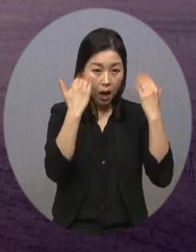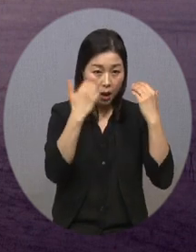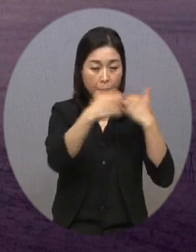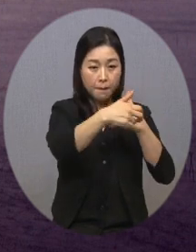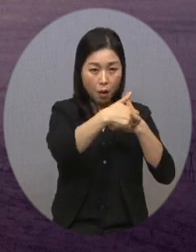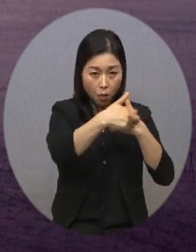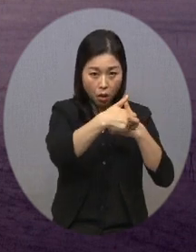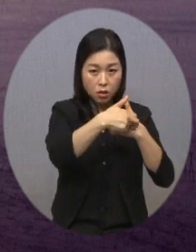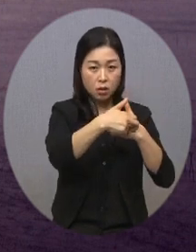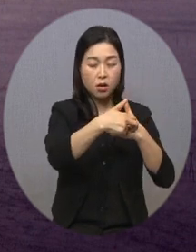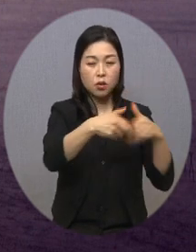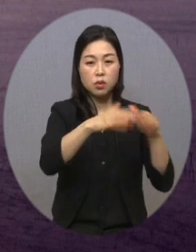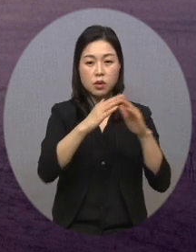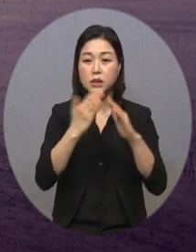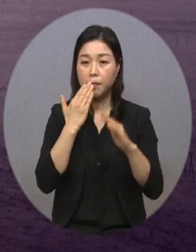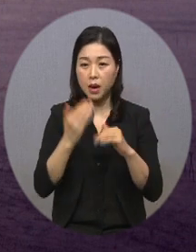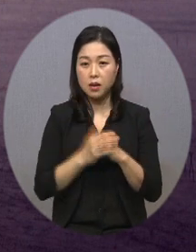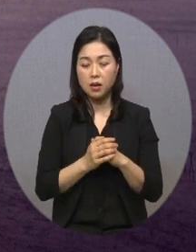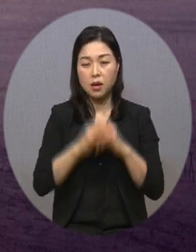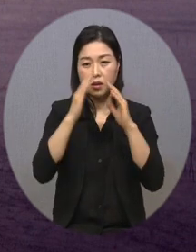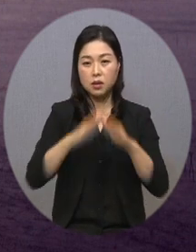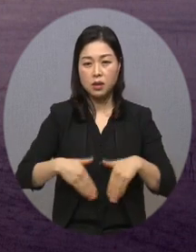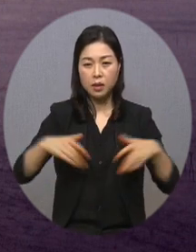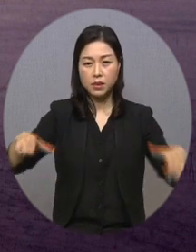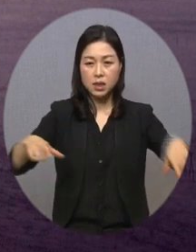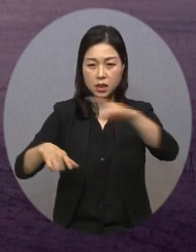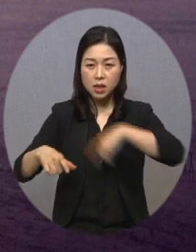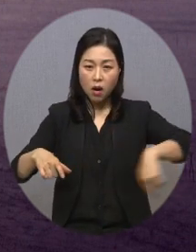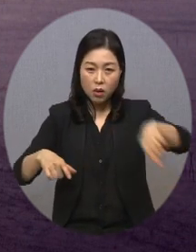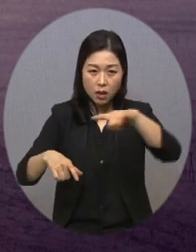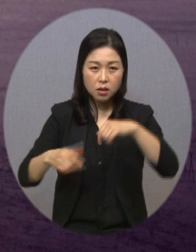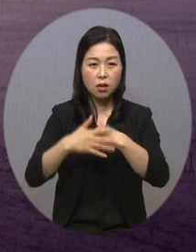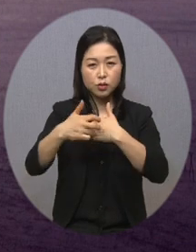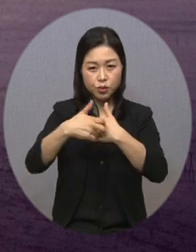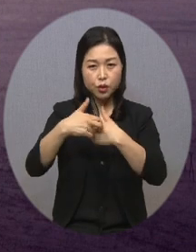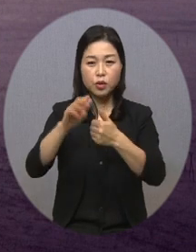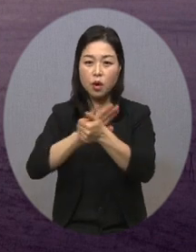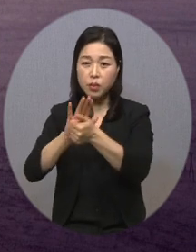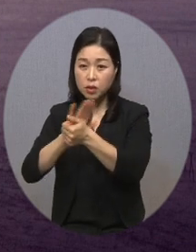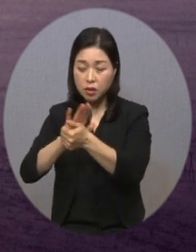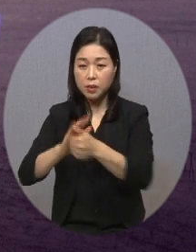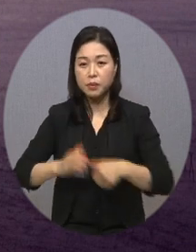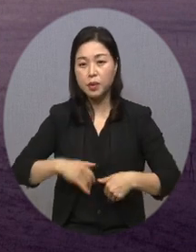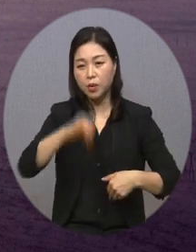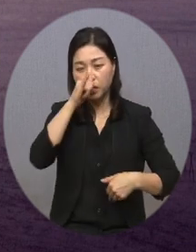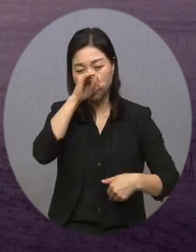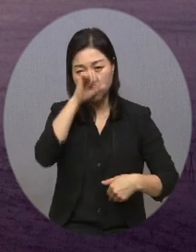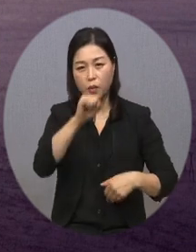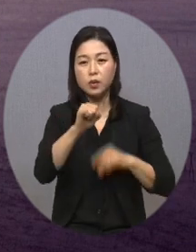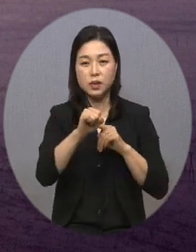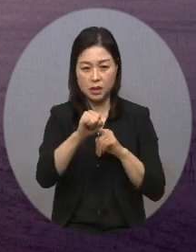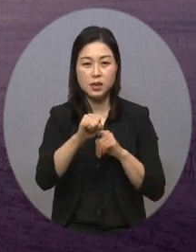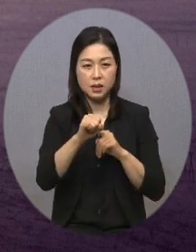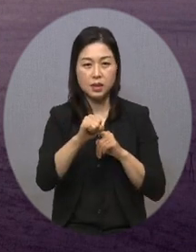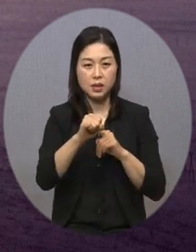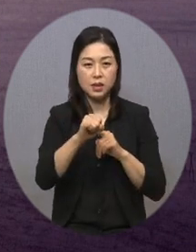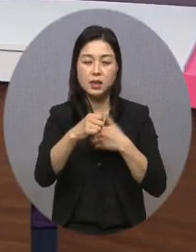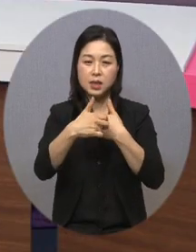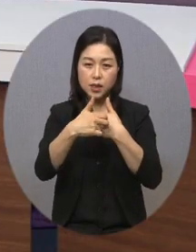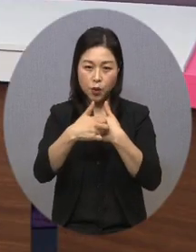포함해서 전체적으로 전남 도민들께서 의료적 서비스가 필요하는 수준 높은 그런